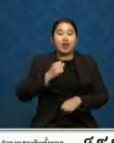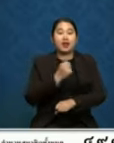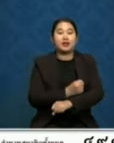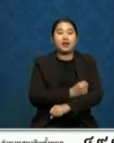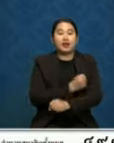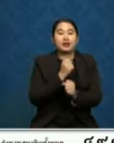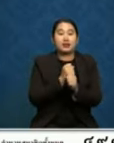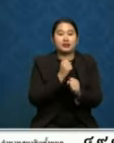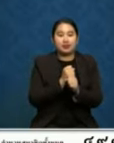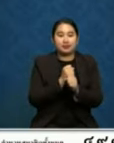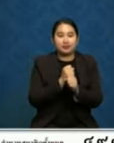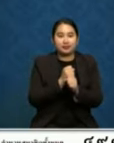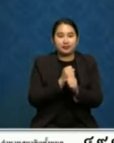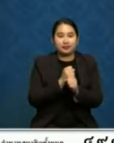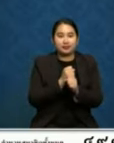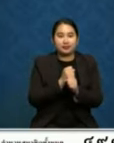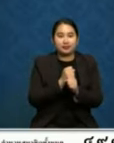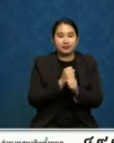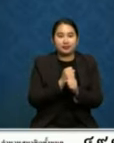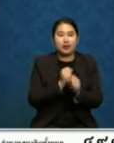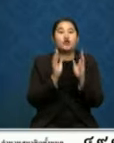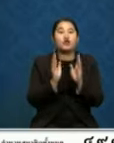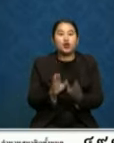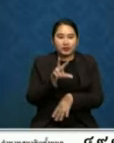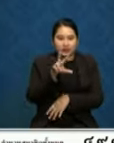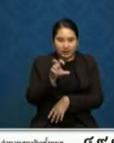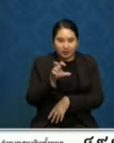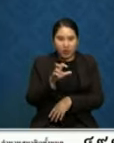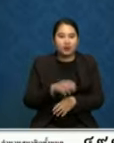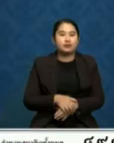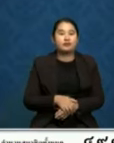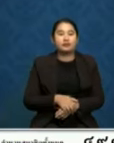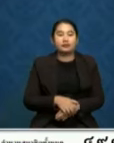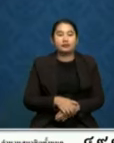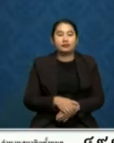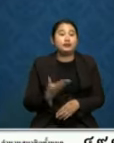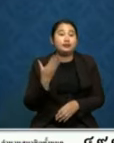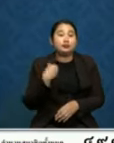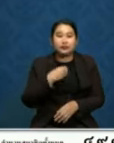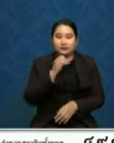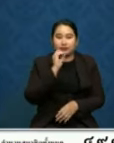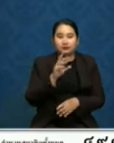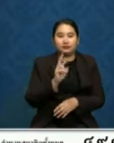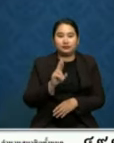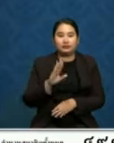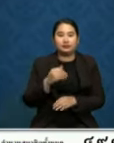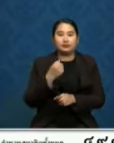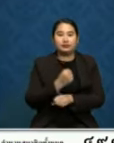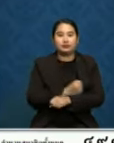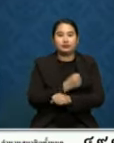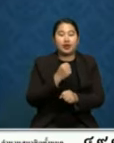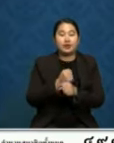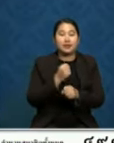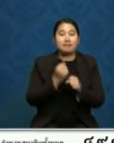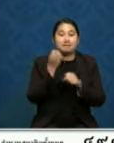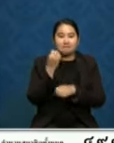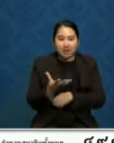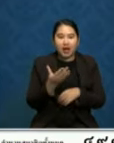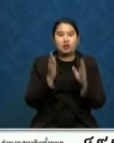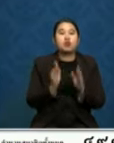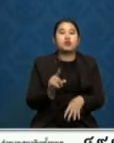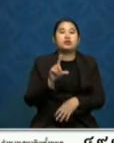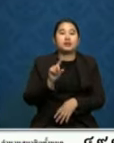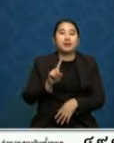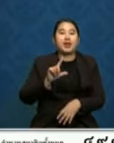านนอกระบบไว้แค่300คนจากที่ผมกล่าวมาว่าแรงงานนอกระบบในปัจจุบันเนี่ยมีสูงถึง21ล้านคน